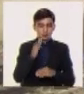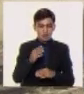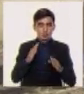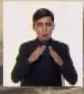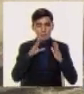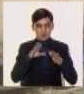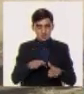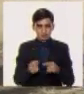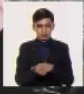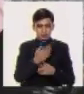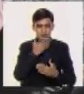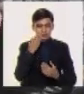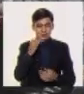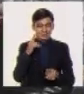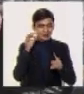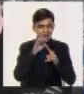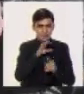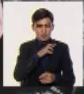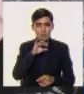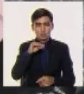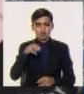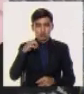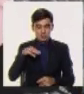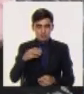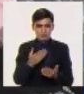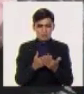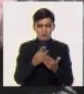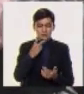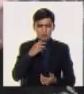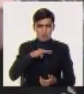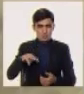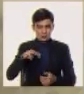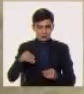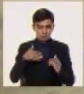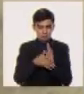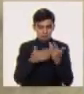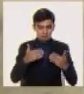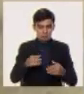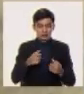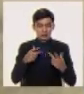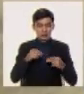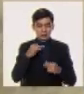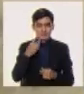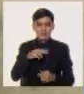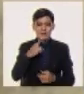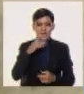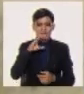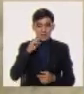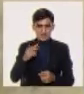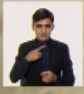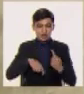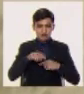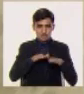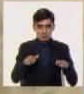появились хотя на эти цели из бюджета уже выделили около 200 миллионов тенге на дворе 21 век наши дети